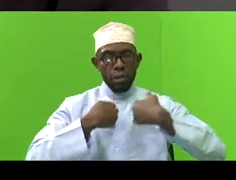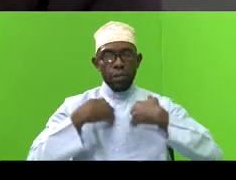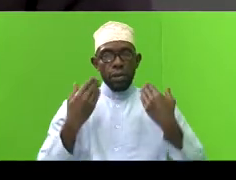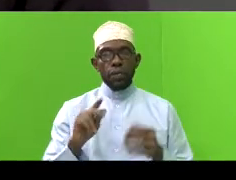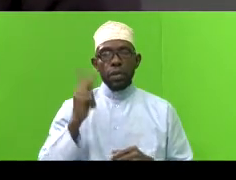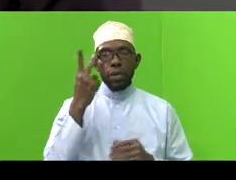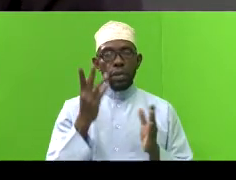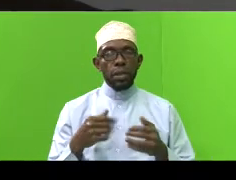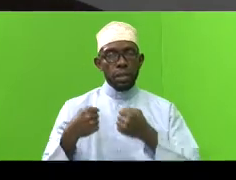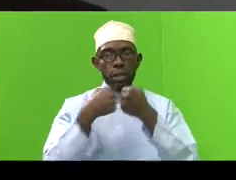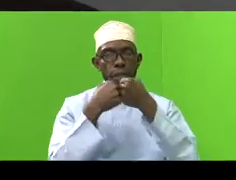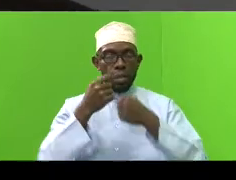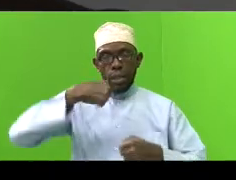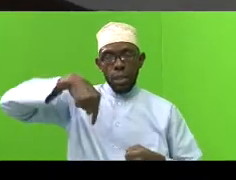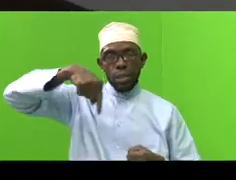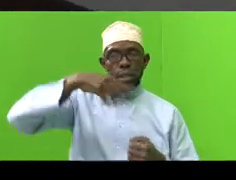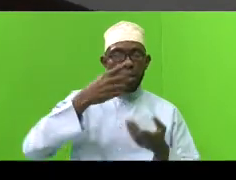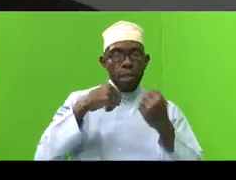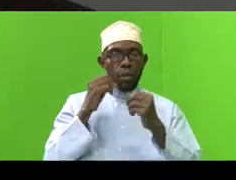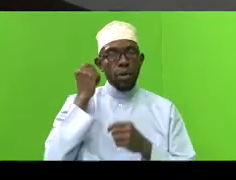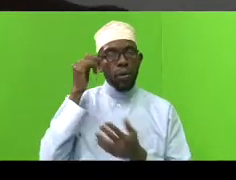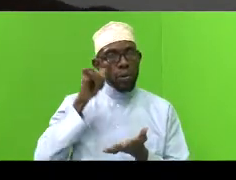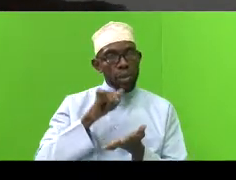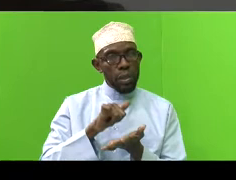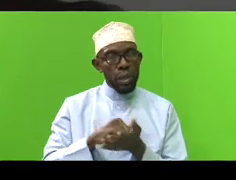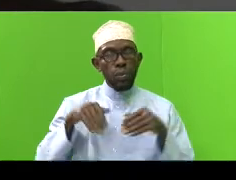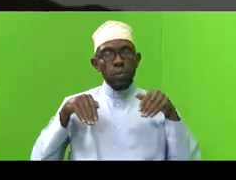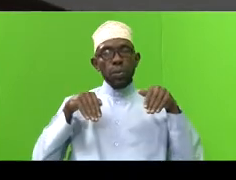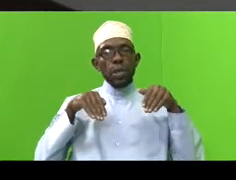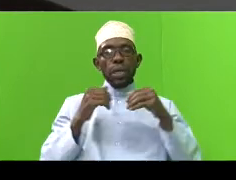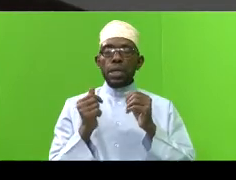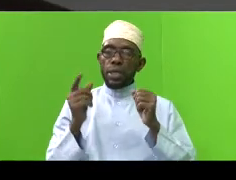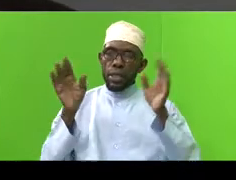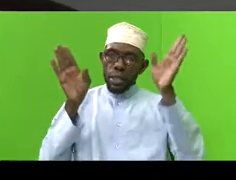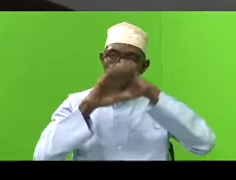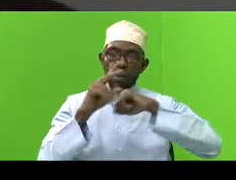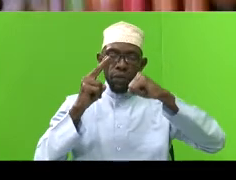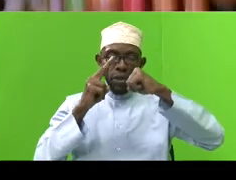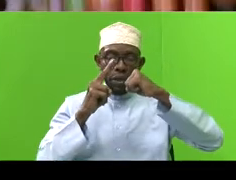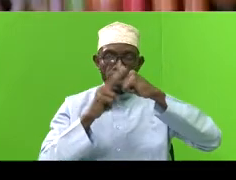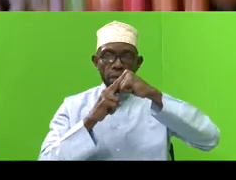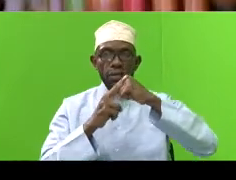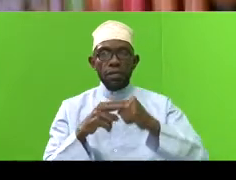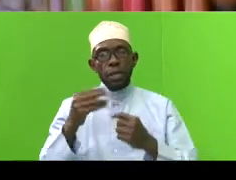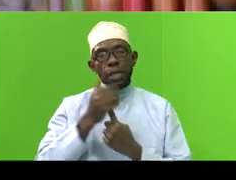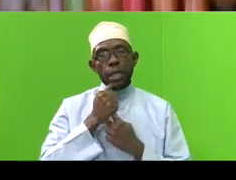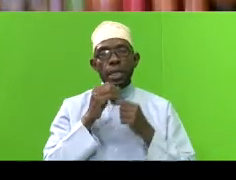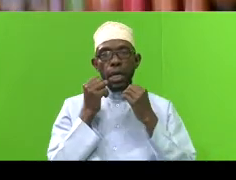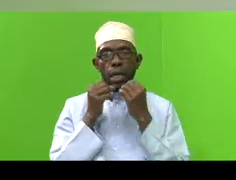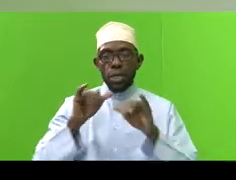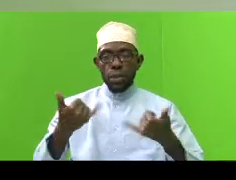mwananchi anatuchallenge sisi. Sisi tumekuja kufahamu kwamba siku hizi hasubiri mpaka ifike saa moja ama saa saba apate taarifa. Ni shida